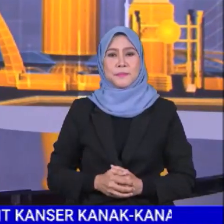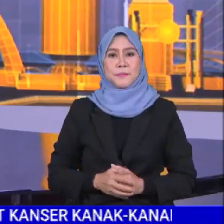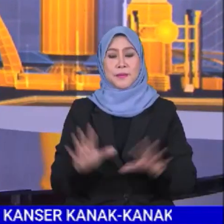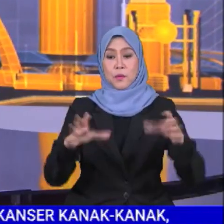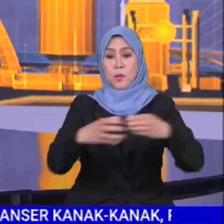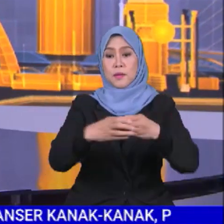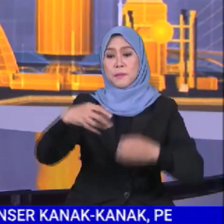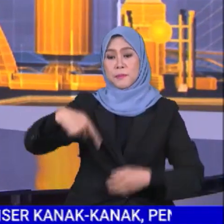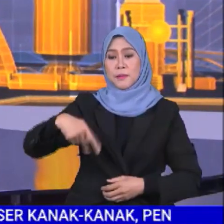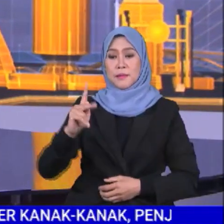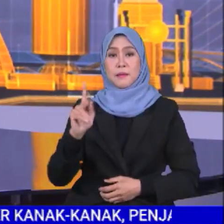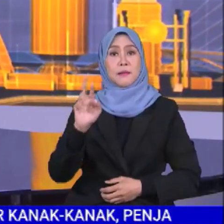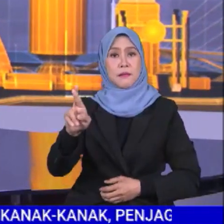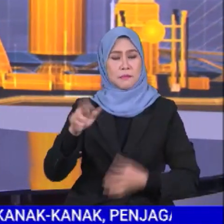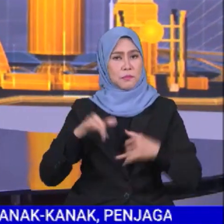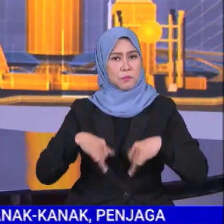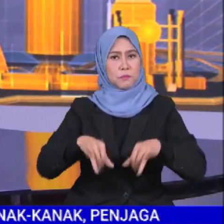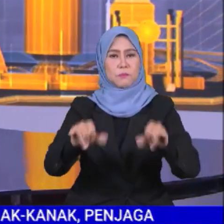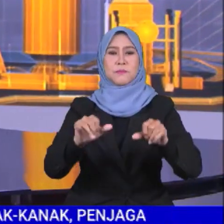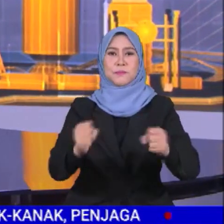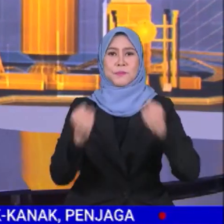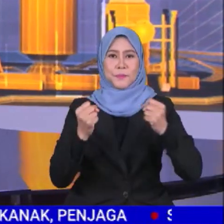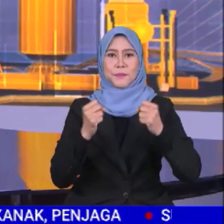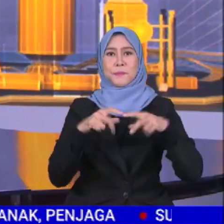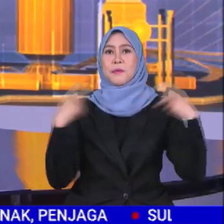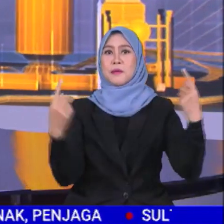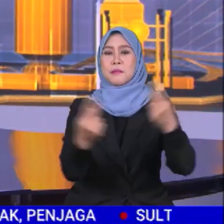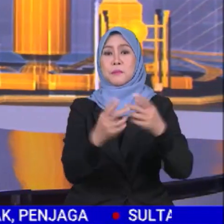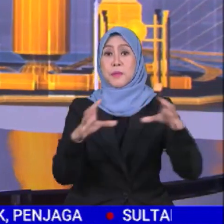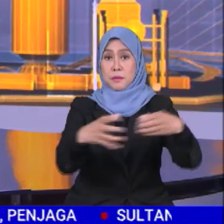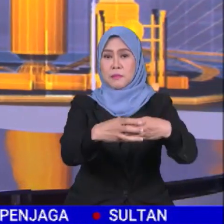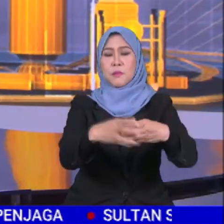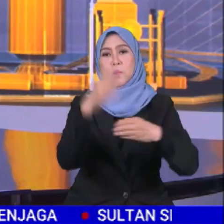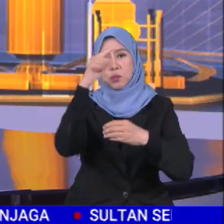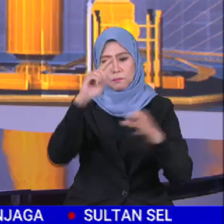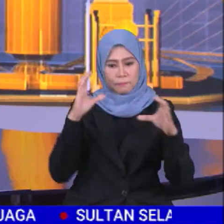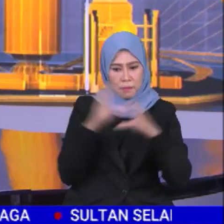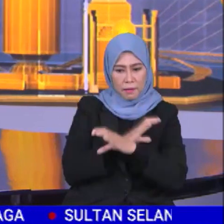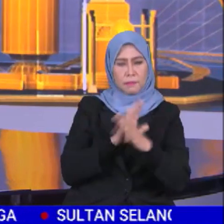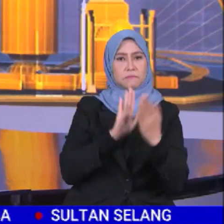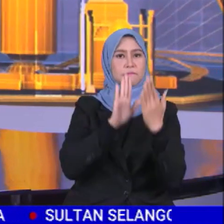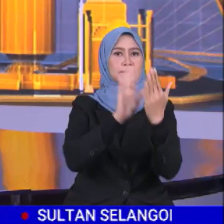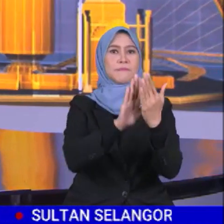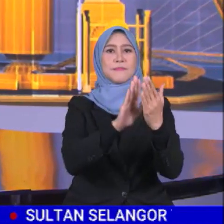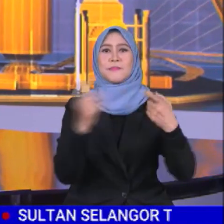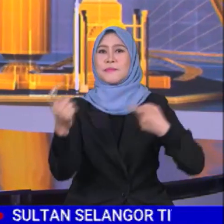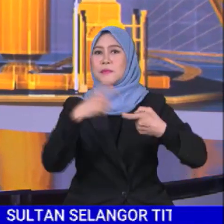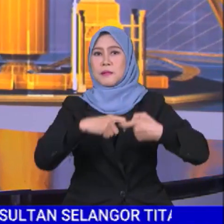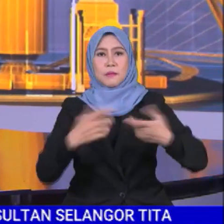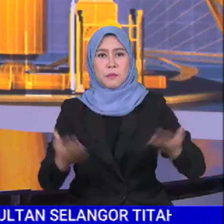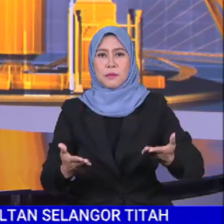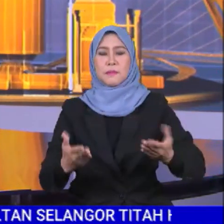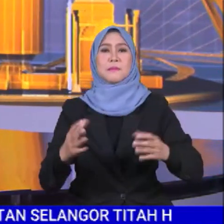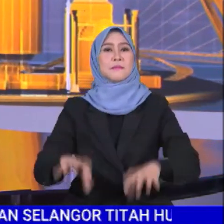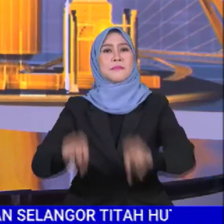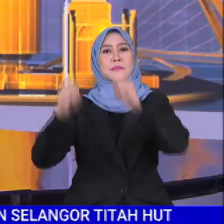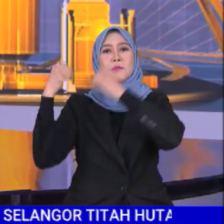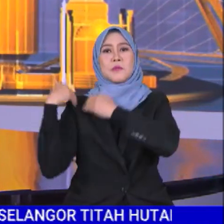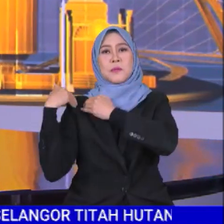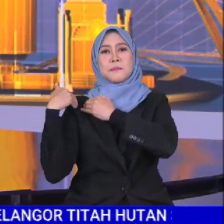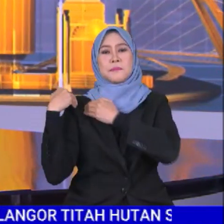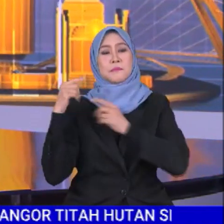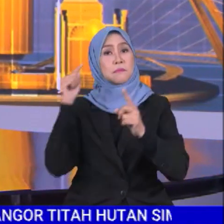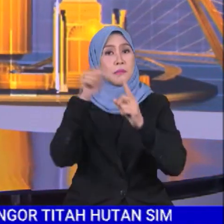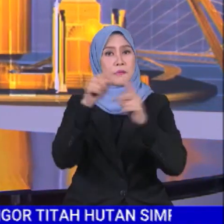Anggota PKR disaran terus memperkukuhkan parti bagi menghadapi cabaran yang lebih besar termasuk berkaitan menunaikan tanggungjawab